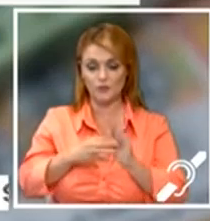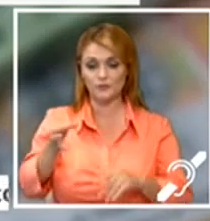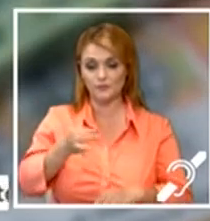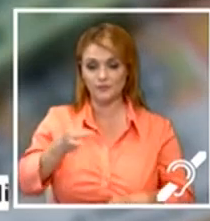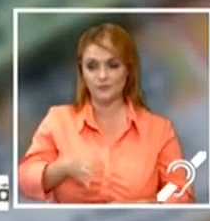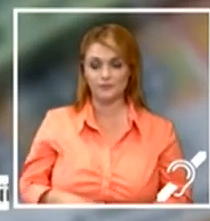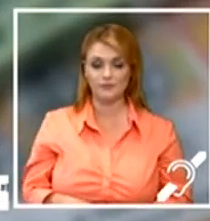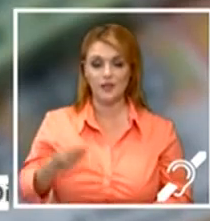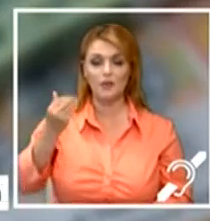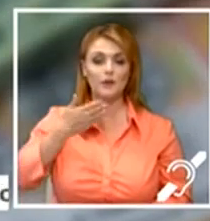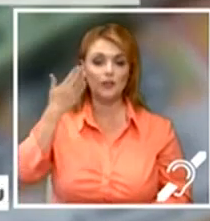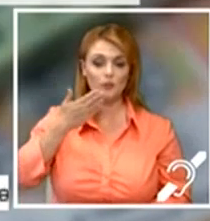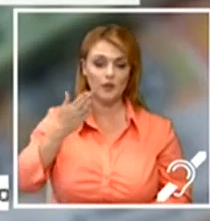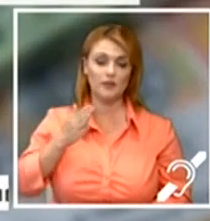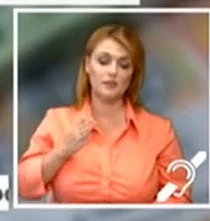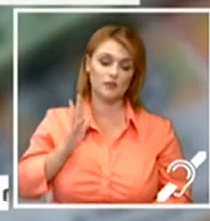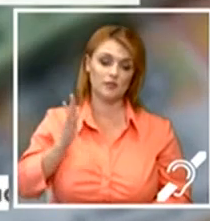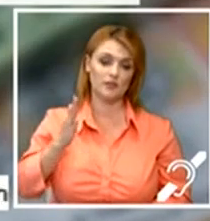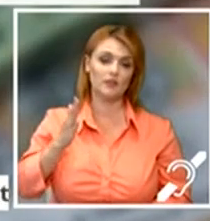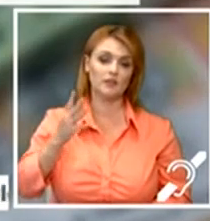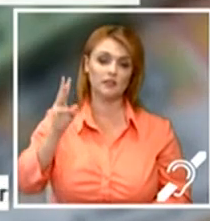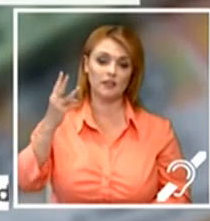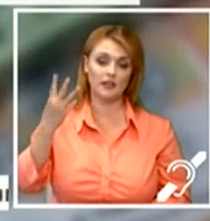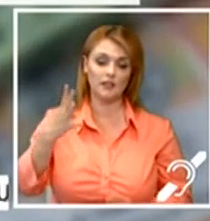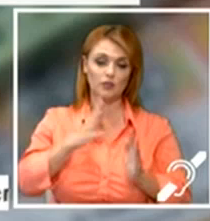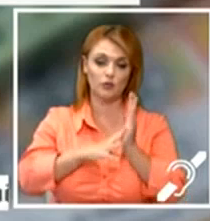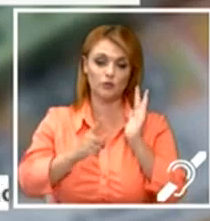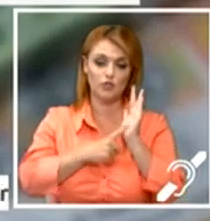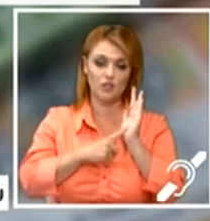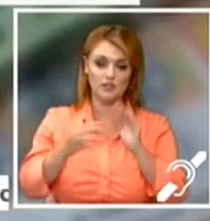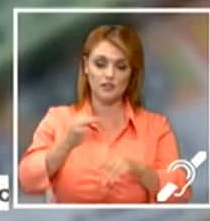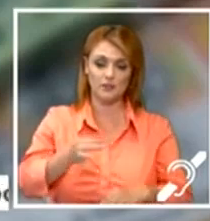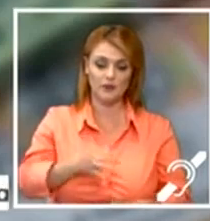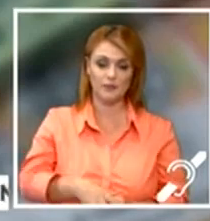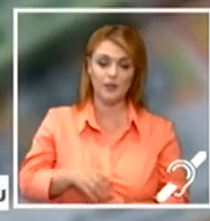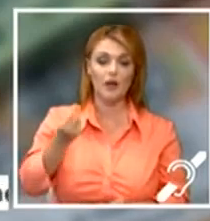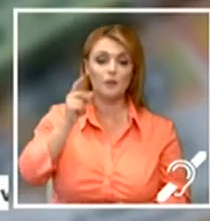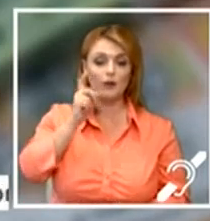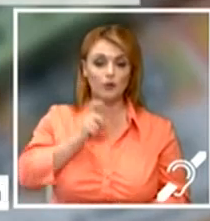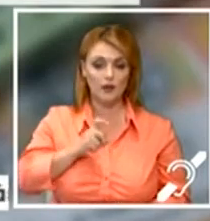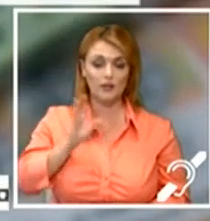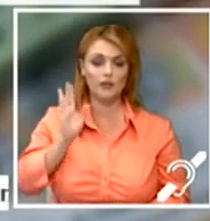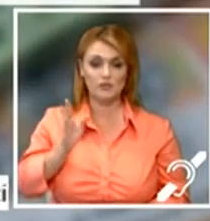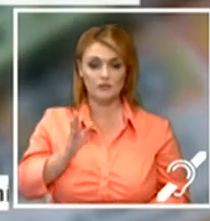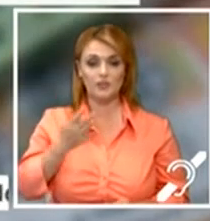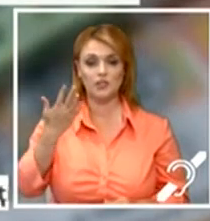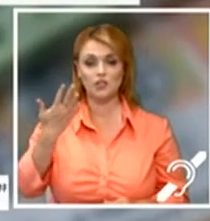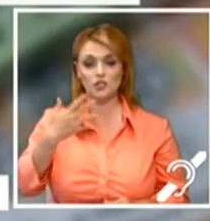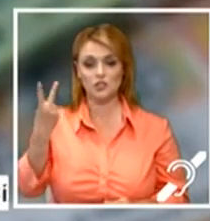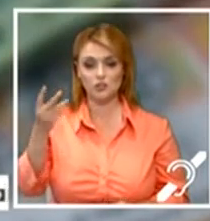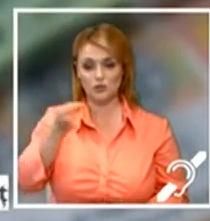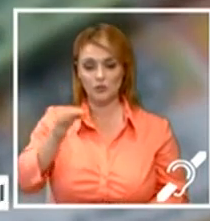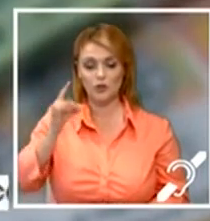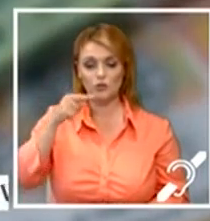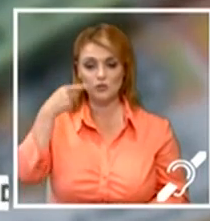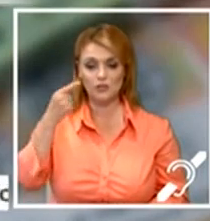puțin cu 2 bani. Leul românesc crește și el până la 3 lei și 96 de bani. Hrivna ucraineană va fi 52 de bani,